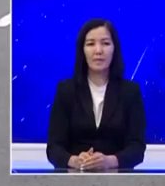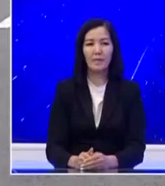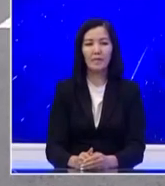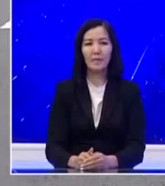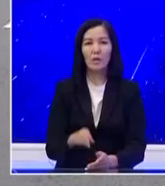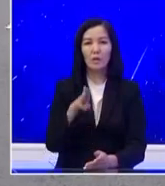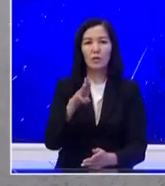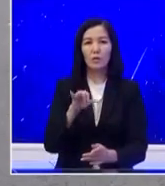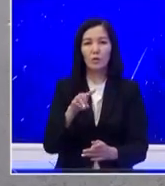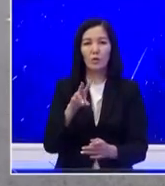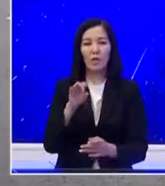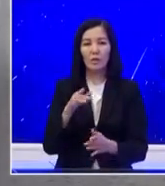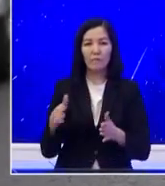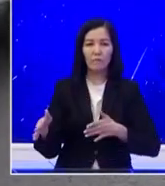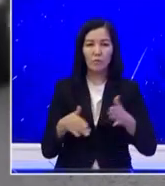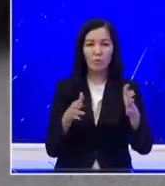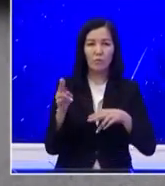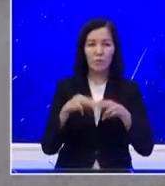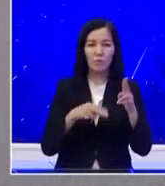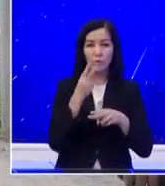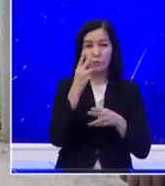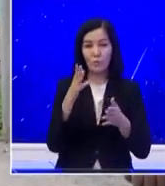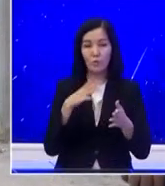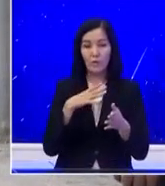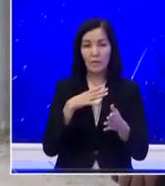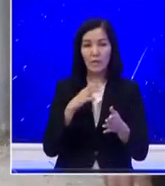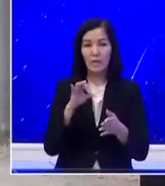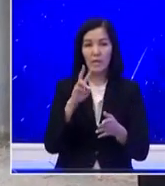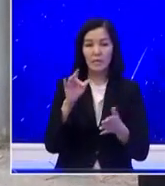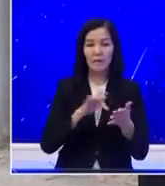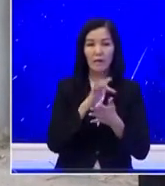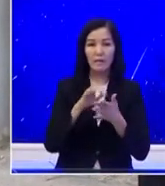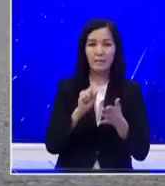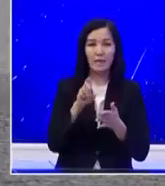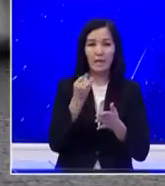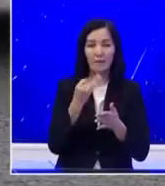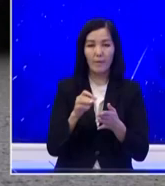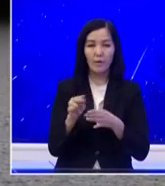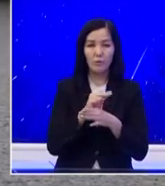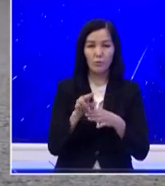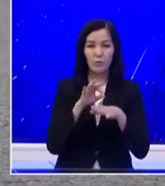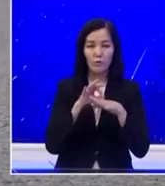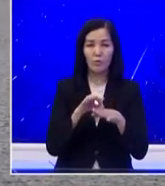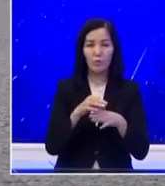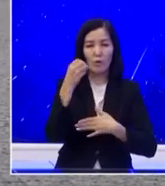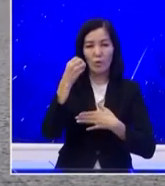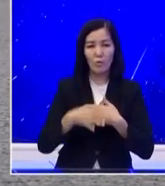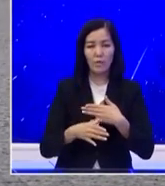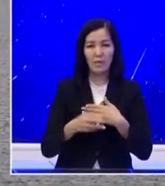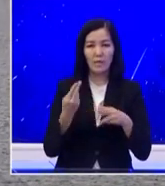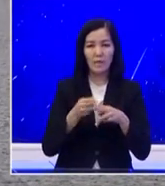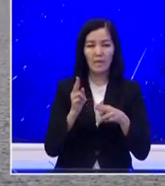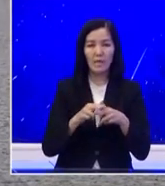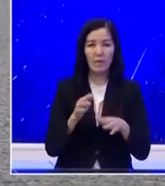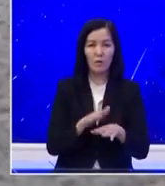Ләззат Тұрлашев аудандағы жол құрылысында көрді. Есік қаласындағы Абай көшесі де жөндеуден өтіп жатыр. Аудан орталығындағы ең ұзын